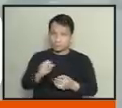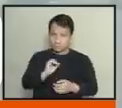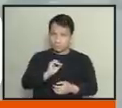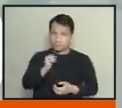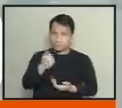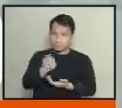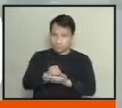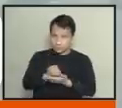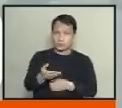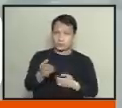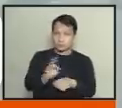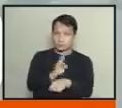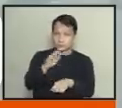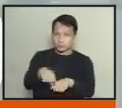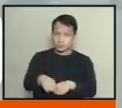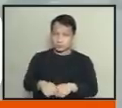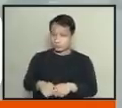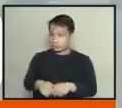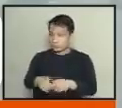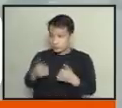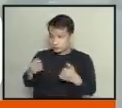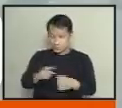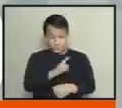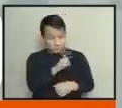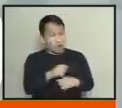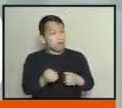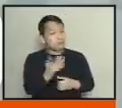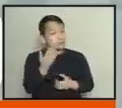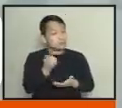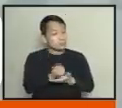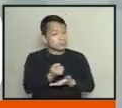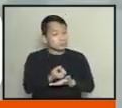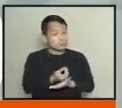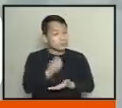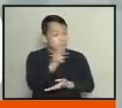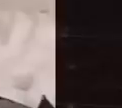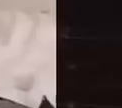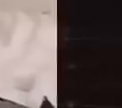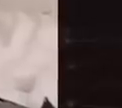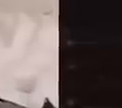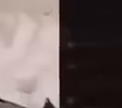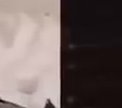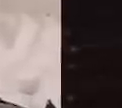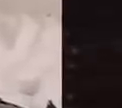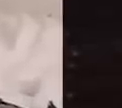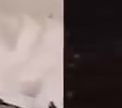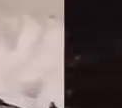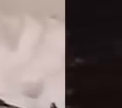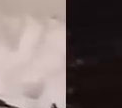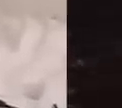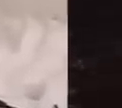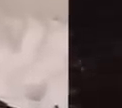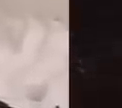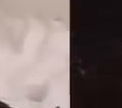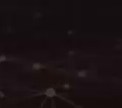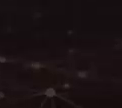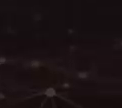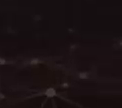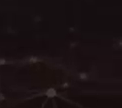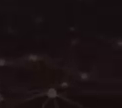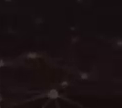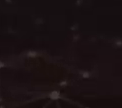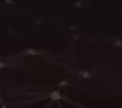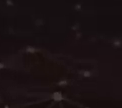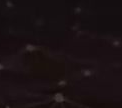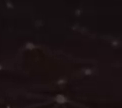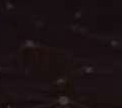Magkano pong binibigay niya sa inyo? Sa ngayon, sir, wala talaga. Sir. Wala talaga? Zero. Tapos, yung kanyang girlfriend na bago, nakikialam? Po,